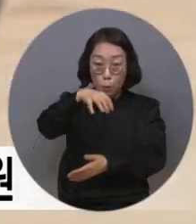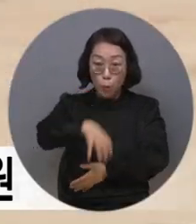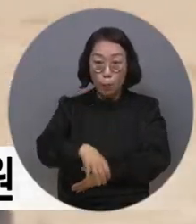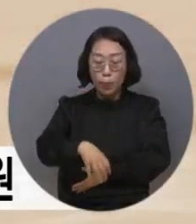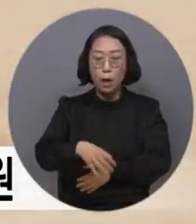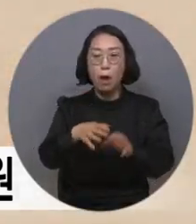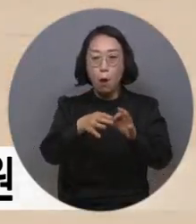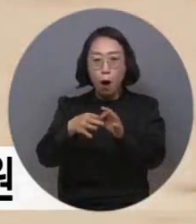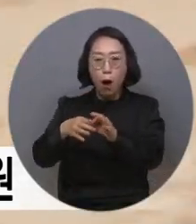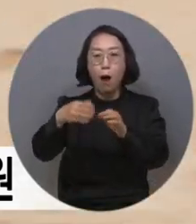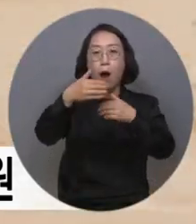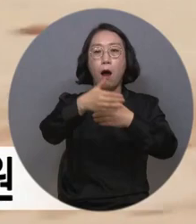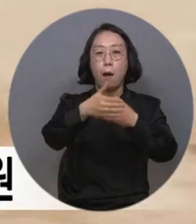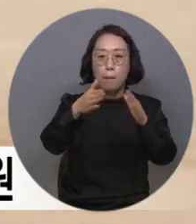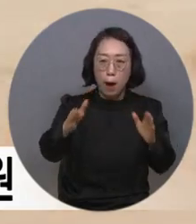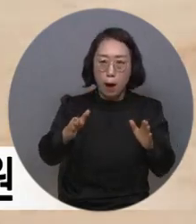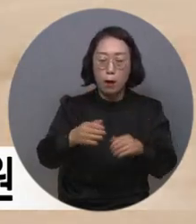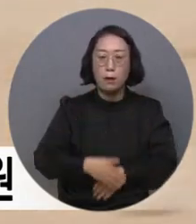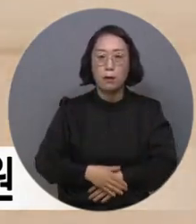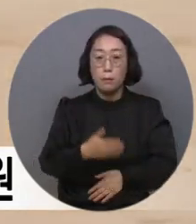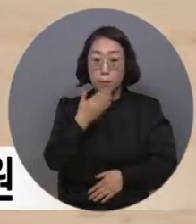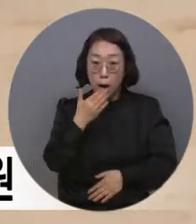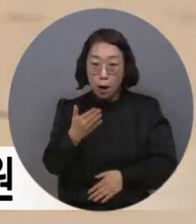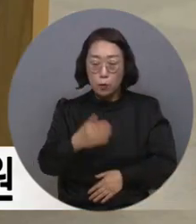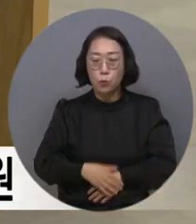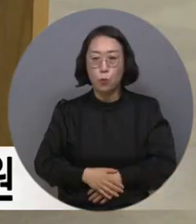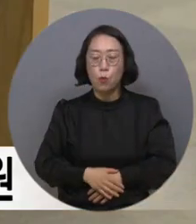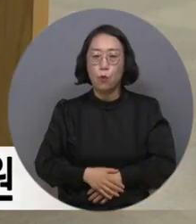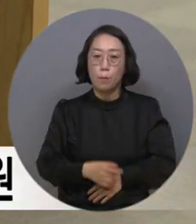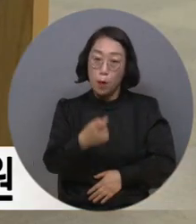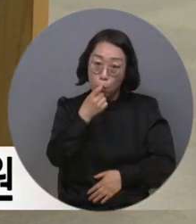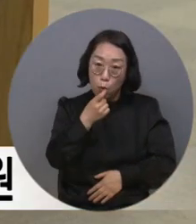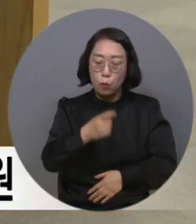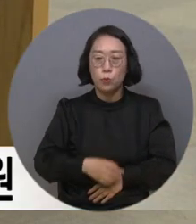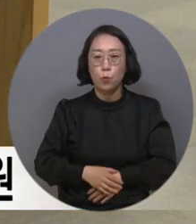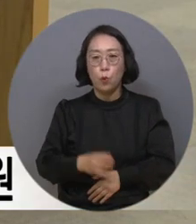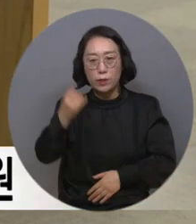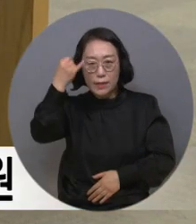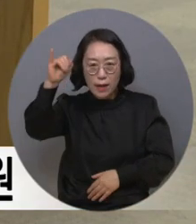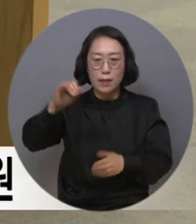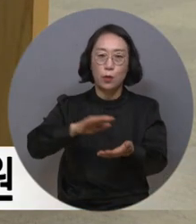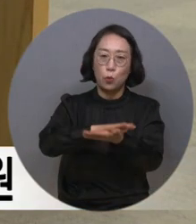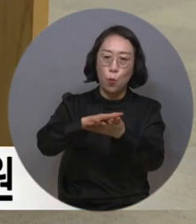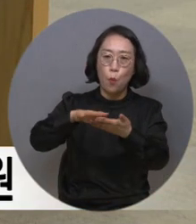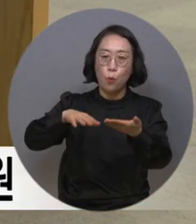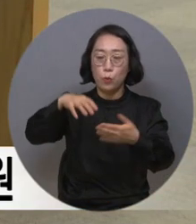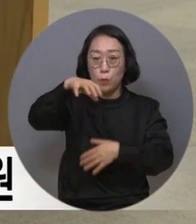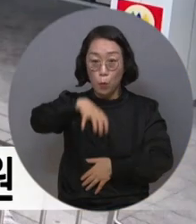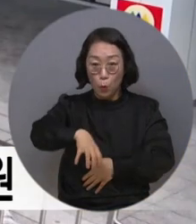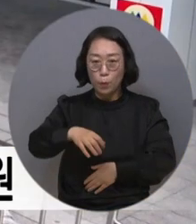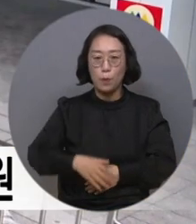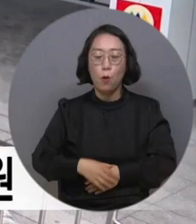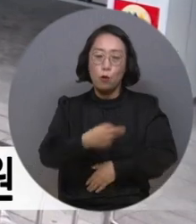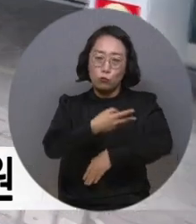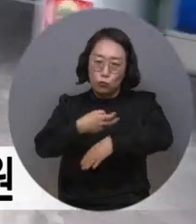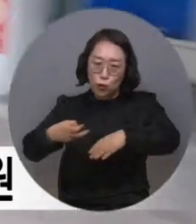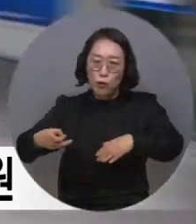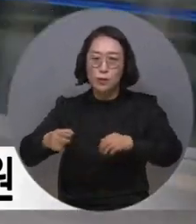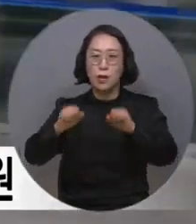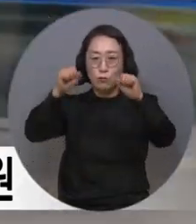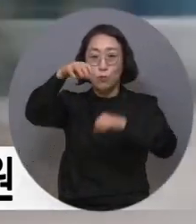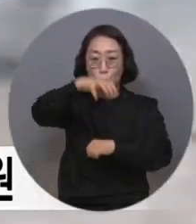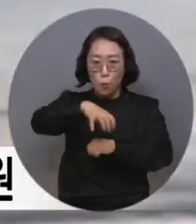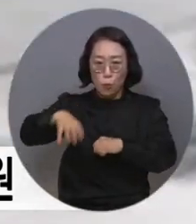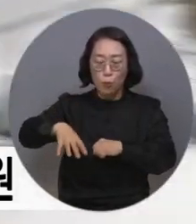복합시설과 방과후 프로그램의 연계가 가능하도록 다목적실 창의 활동 공간 수영장과 체육관 등의 설치를